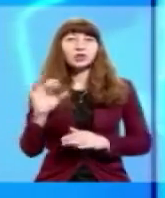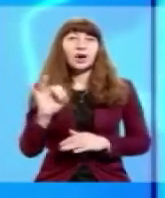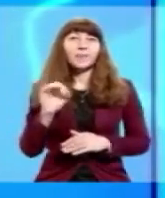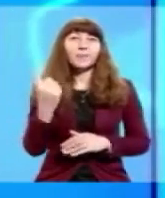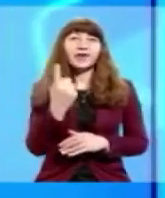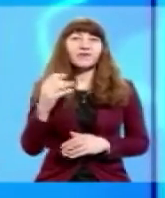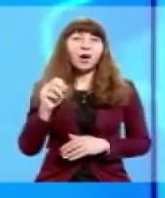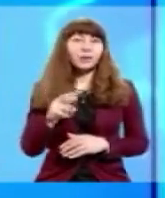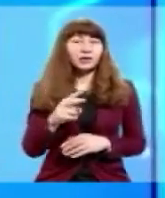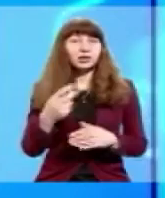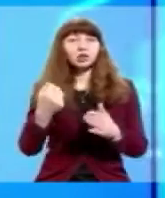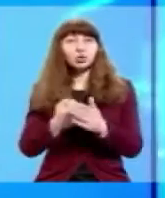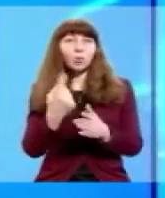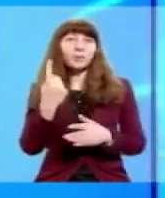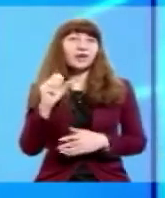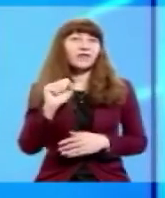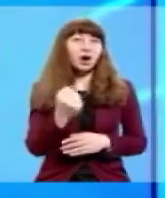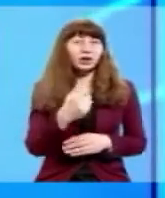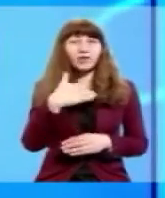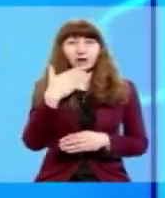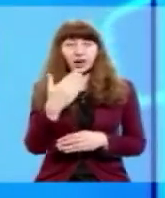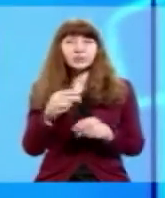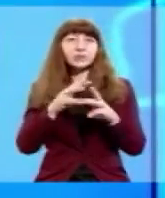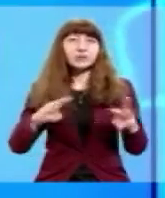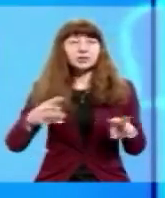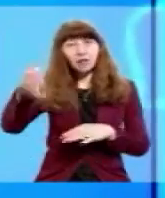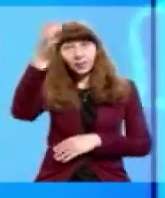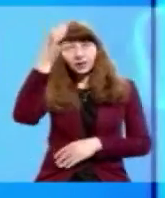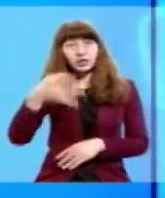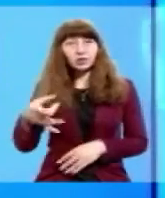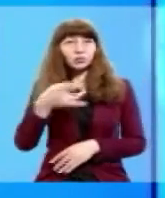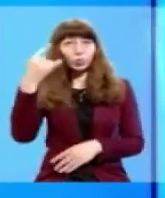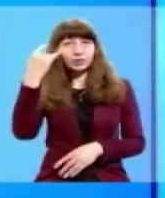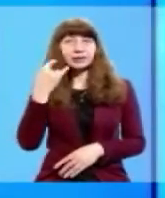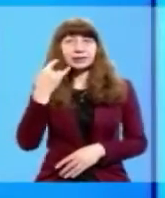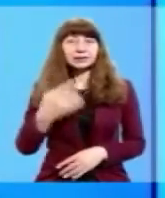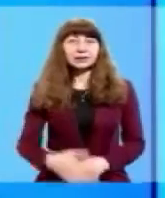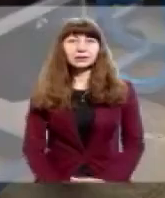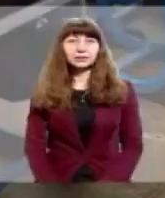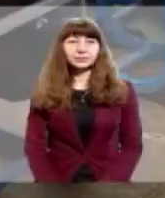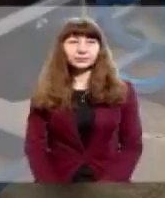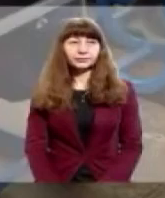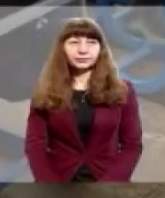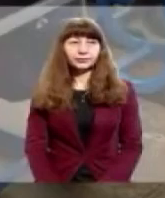дейін жалғасады деп хабарлады Қазақстан Республикасының оқу-ағарту министрлігінің баспасөз қызметі.